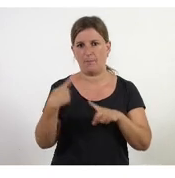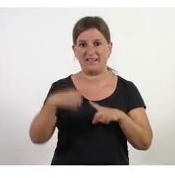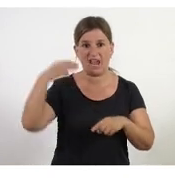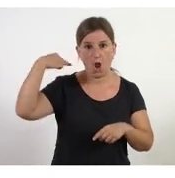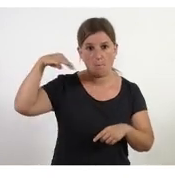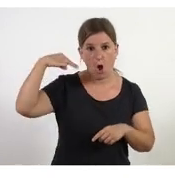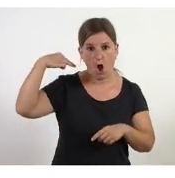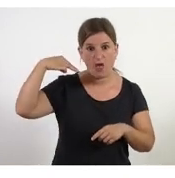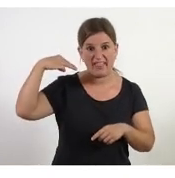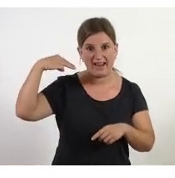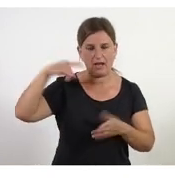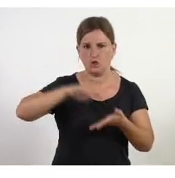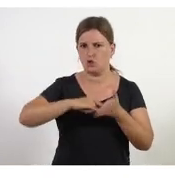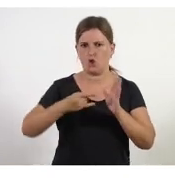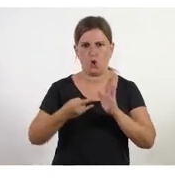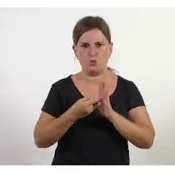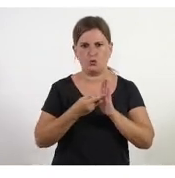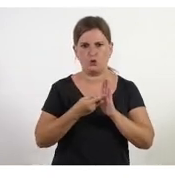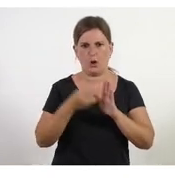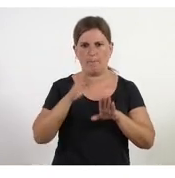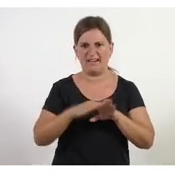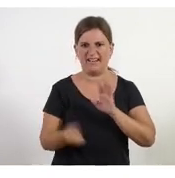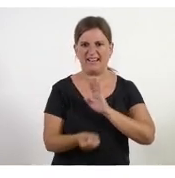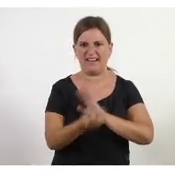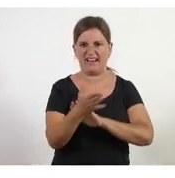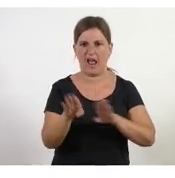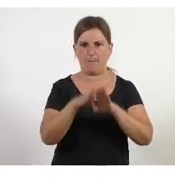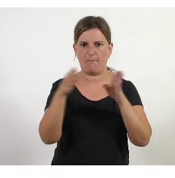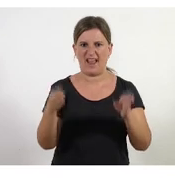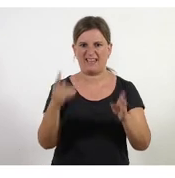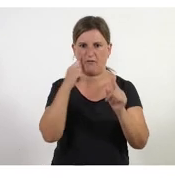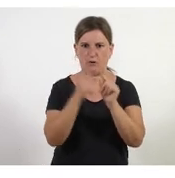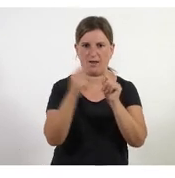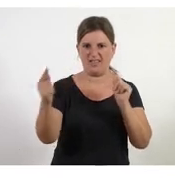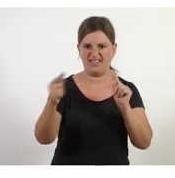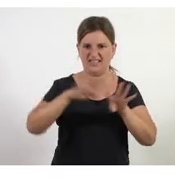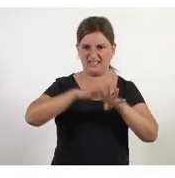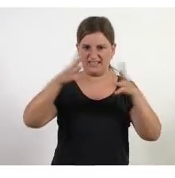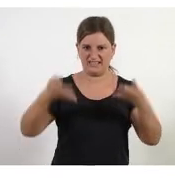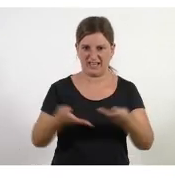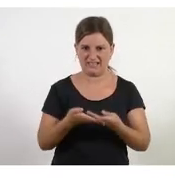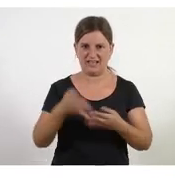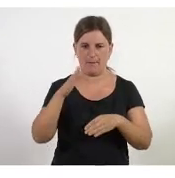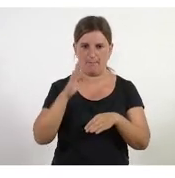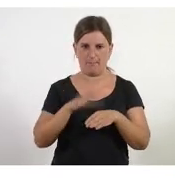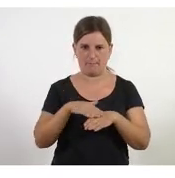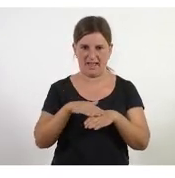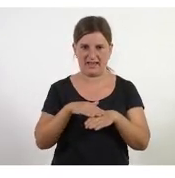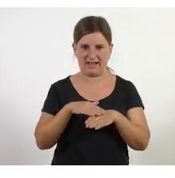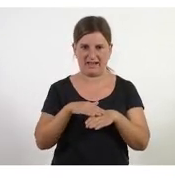una solució per fer una plataforma online, però moltes vegades té un nivell de complexitat